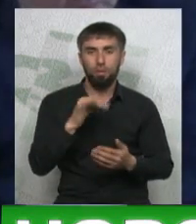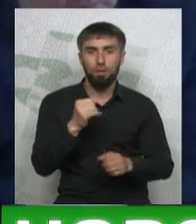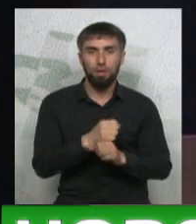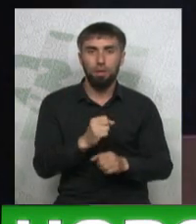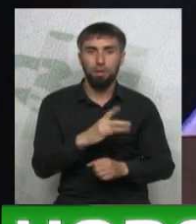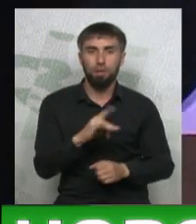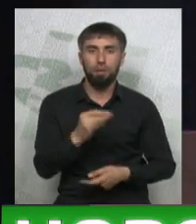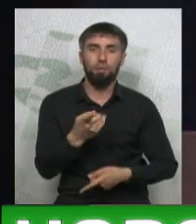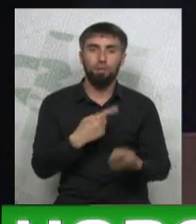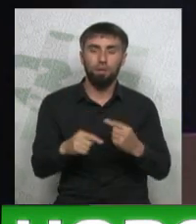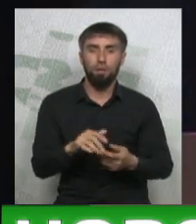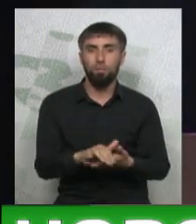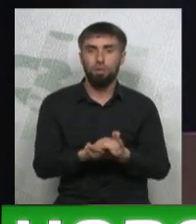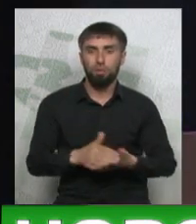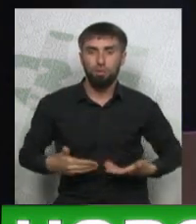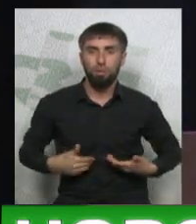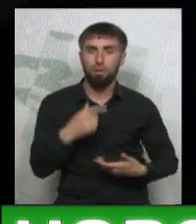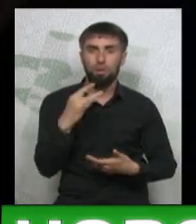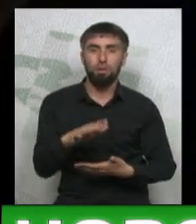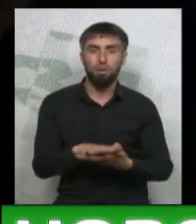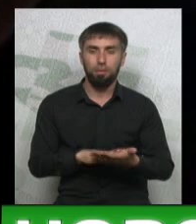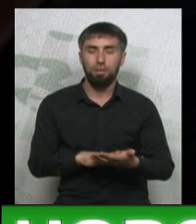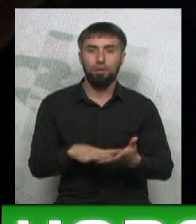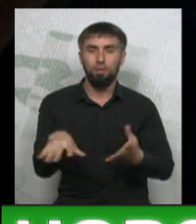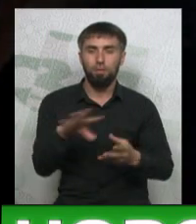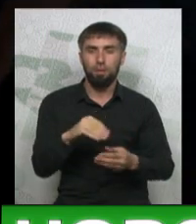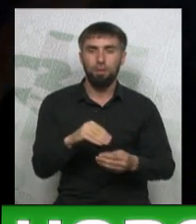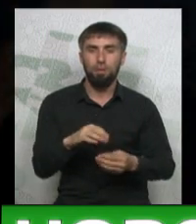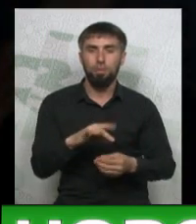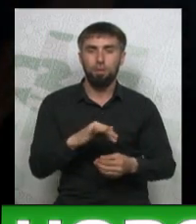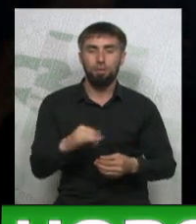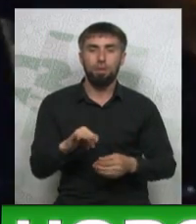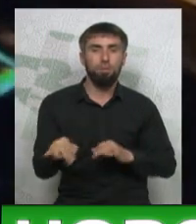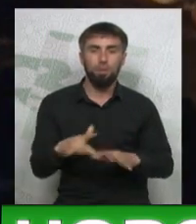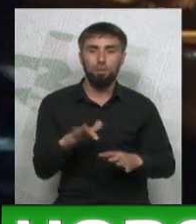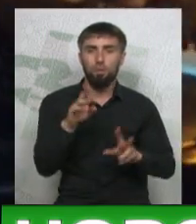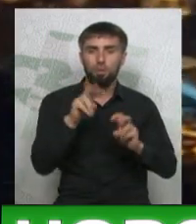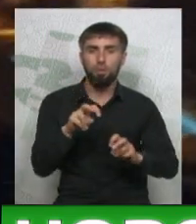проанализировать и вернуться в мирную жизнь. В Ингушетии продолжаются все оперативные мероприятия по поиску